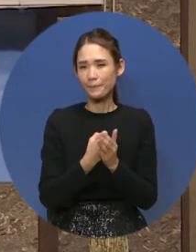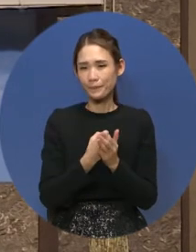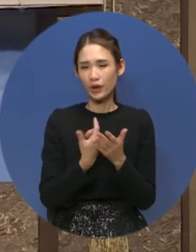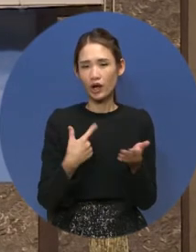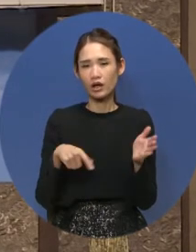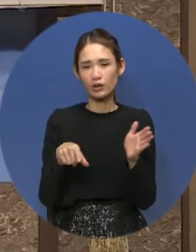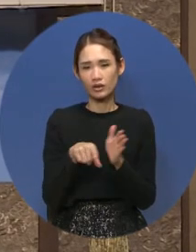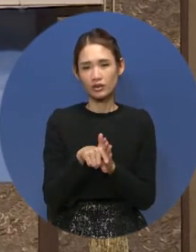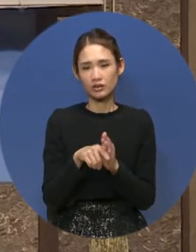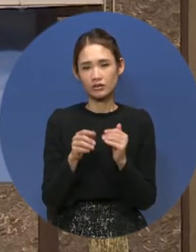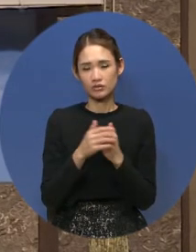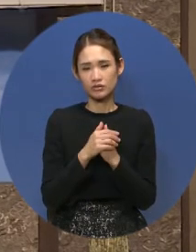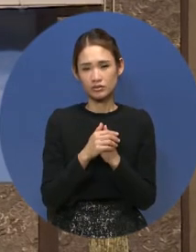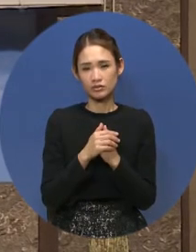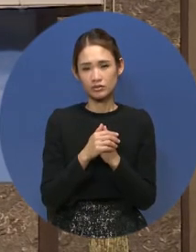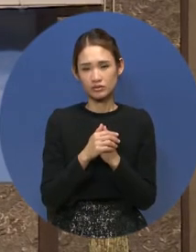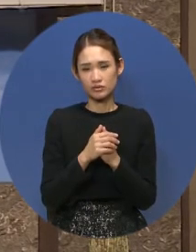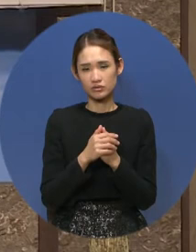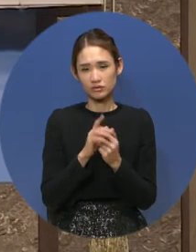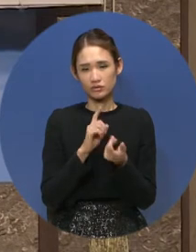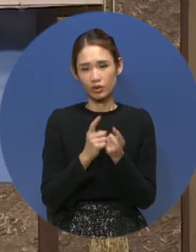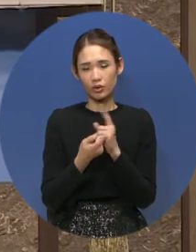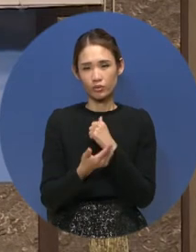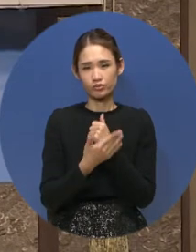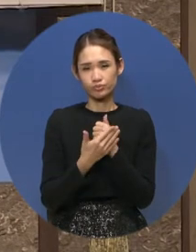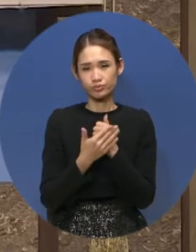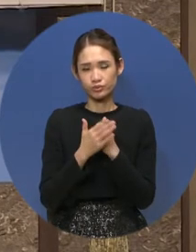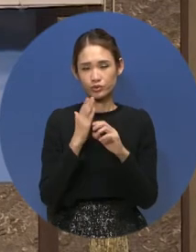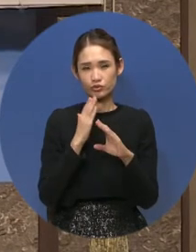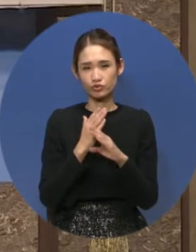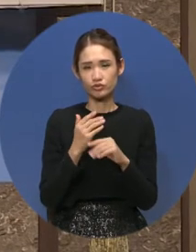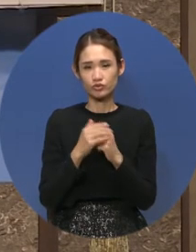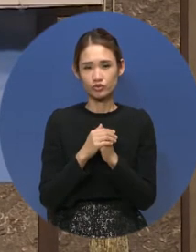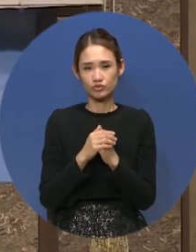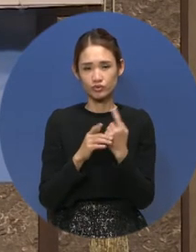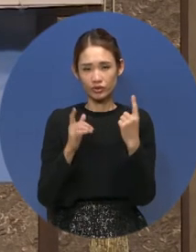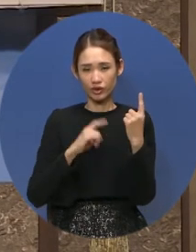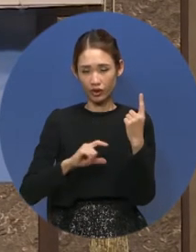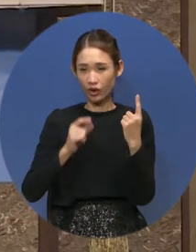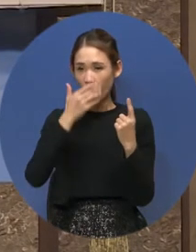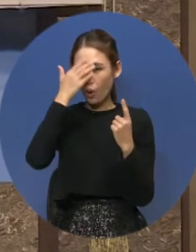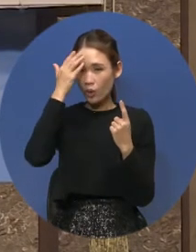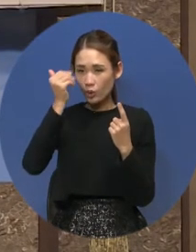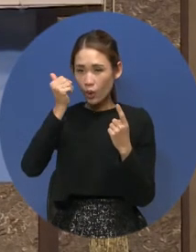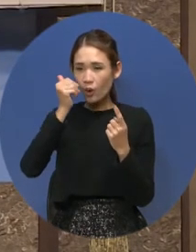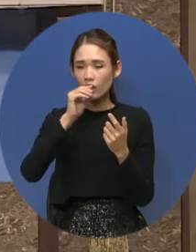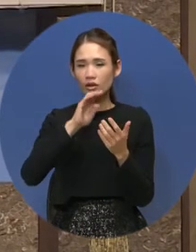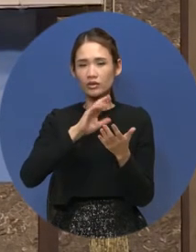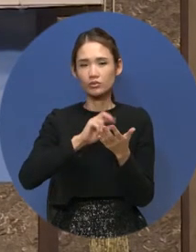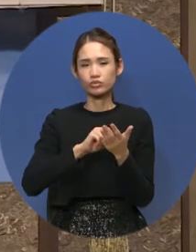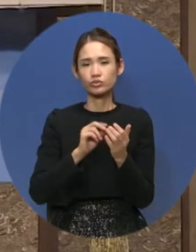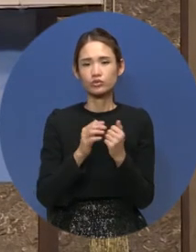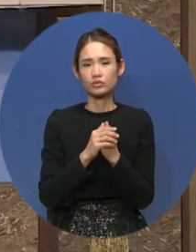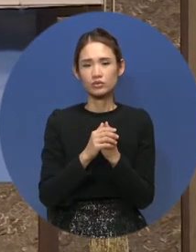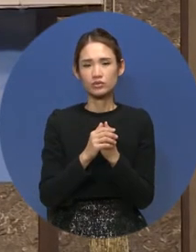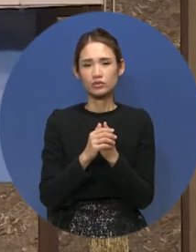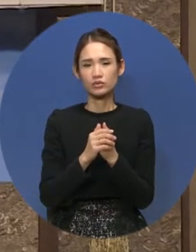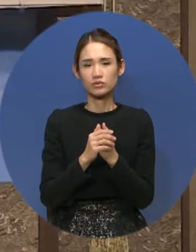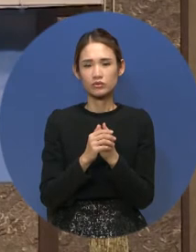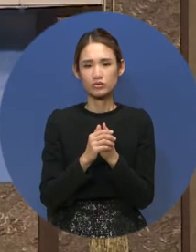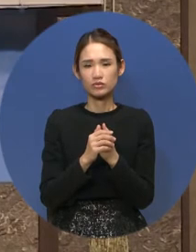그거를 확보하기 위한 그런 물밑 지원을 계속 하고 있고요. 예. 또 하나가 이제 청소년 분들의 어떤 그 문화